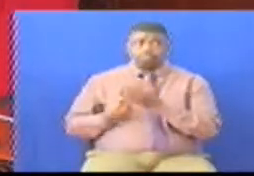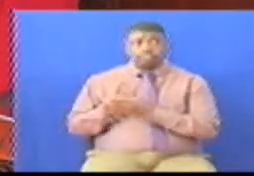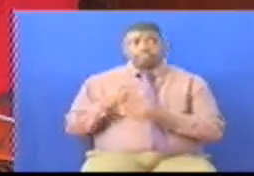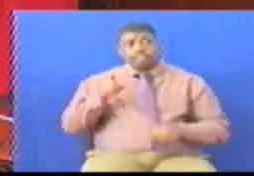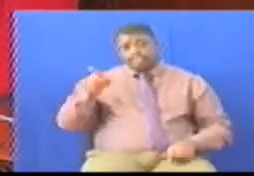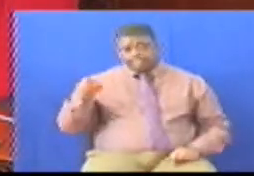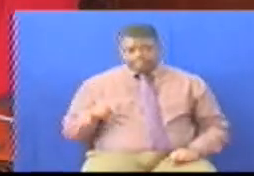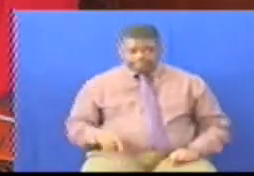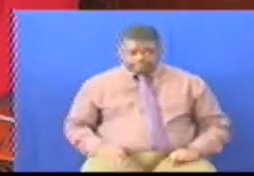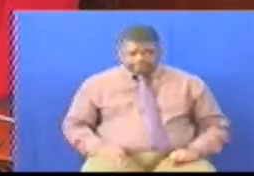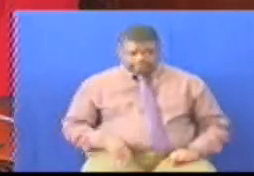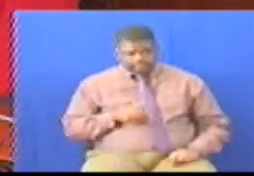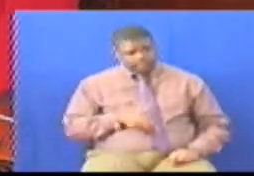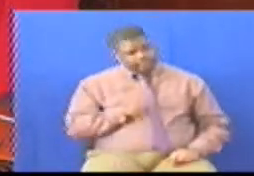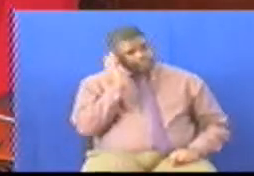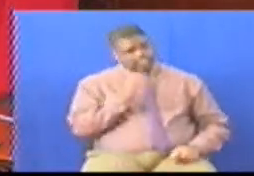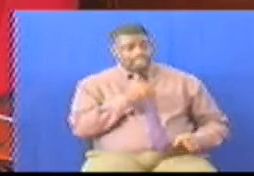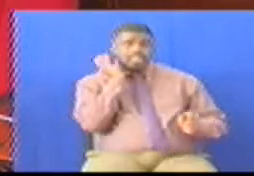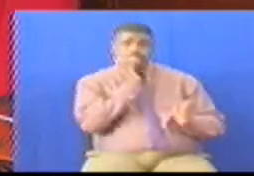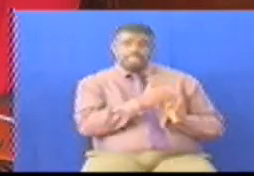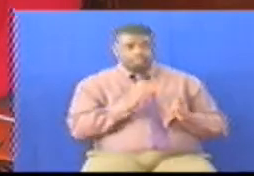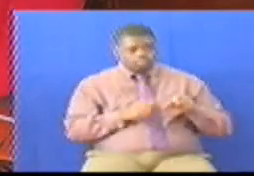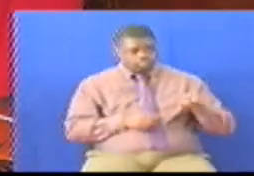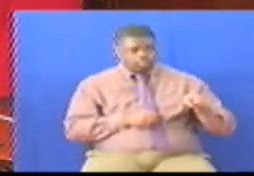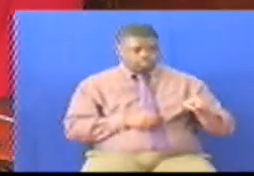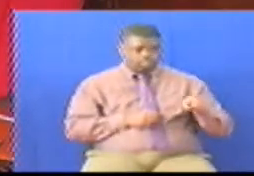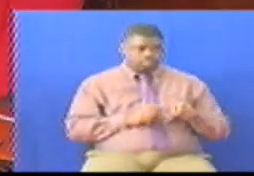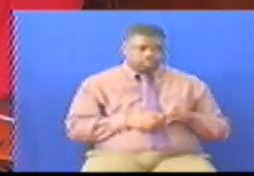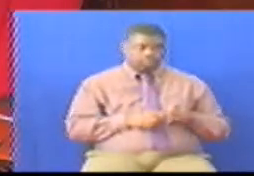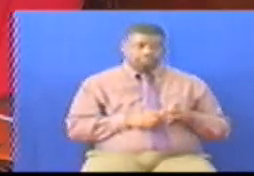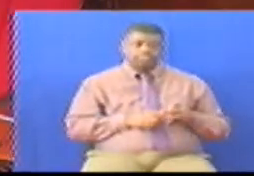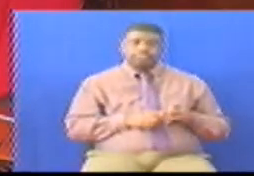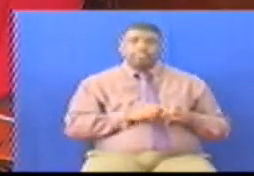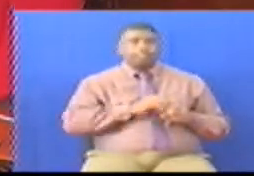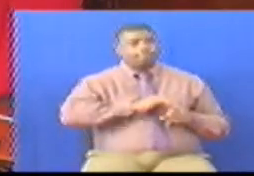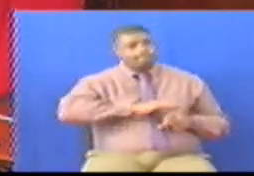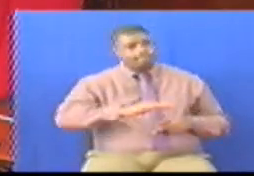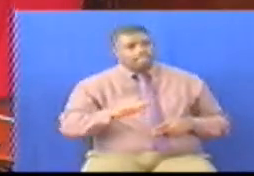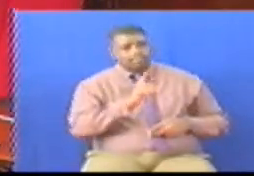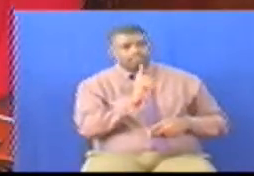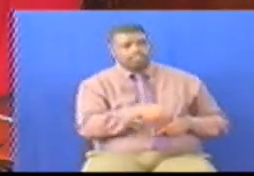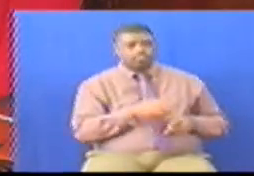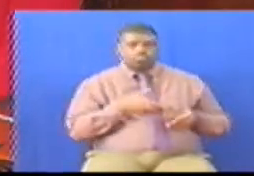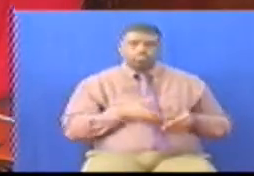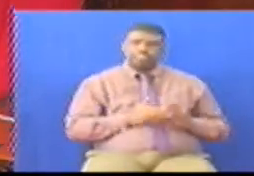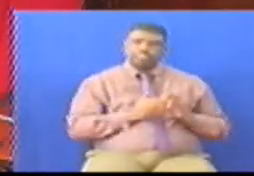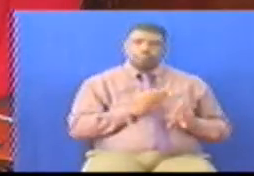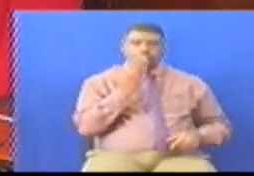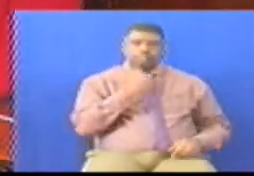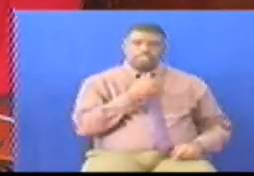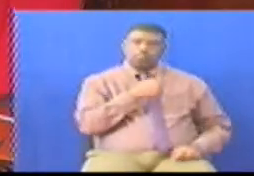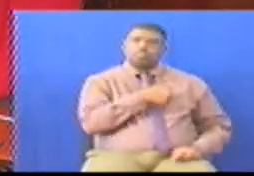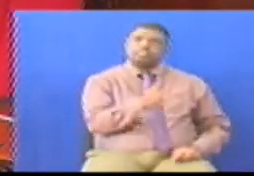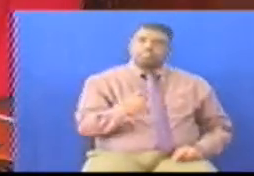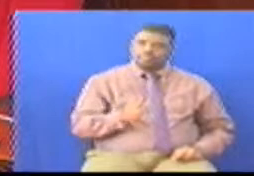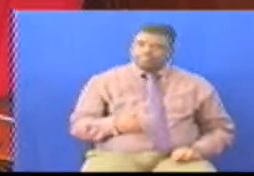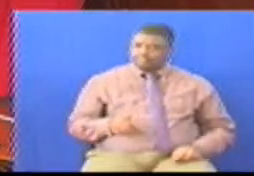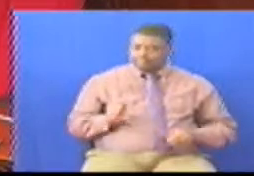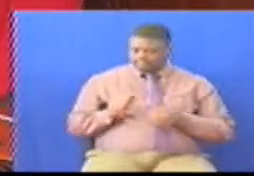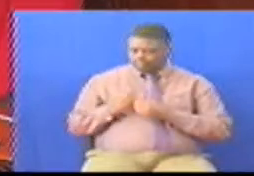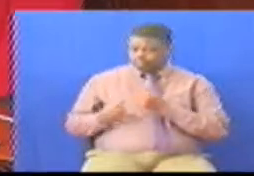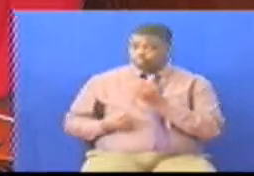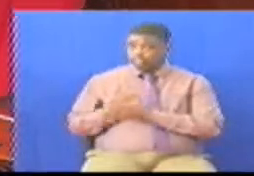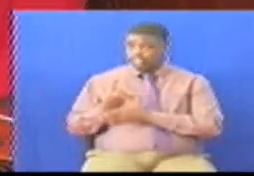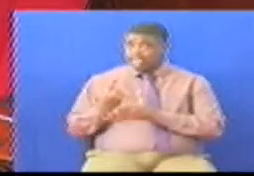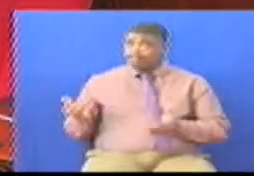kwamba serikali ilikuwa na lengo kwamba hiyo na mashamba yake ili iweze kuzalisha sukari wenyewe. Sasa kilichotokea bahati